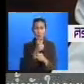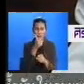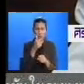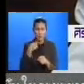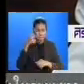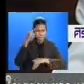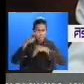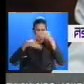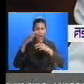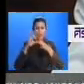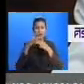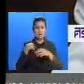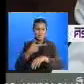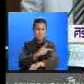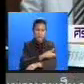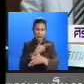วัคซีน